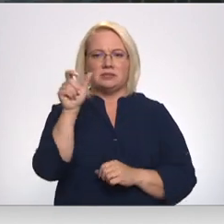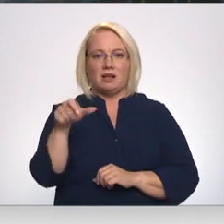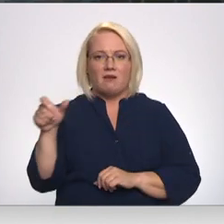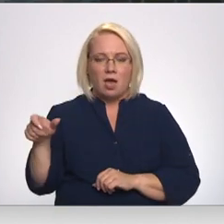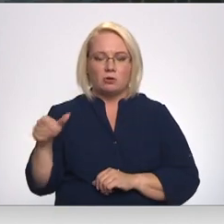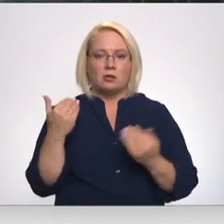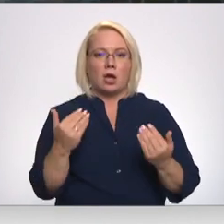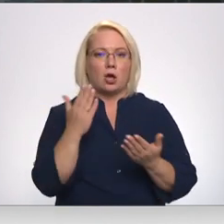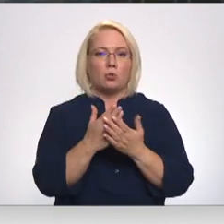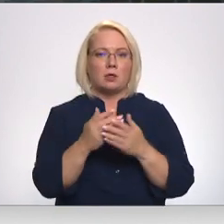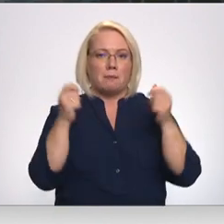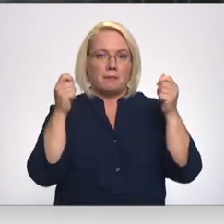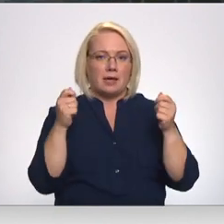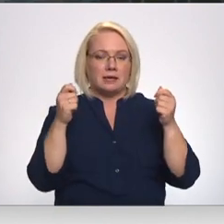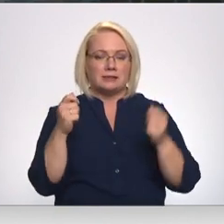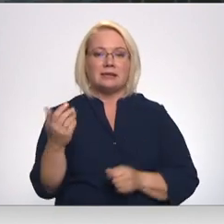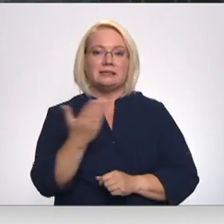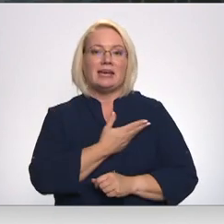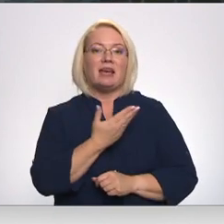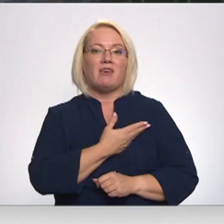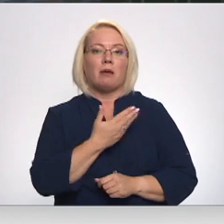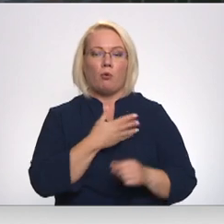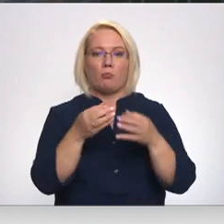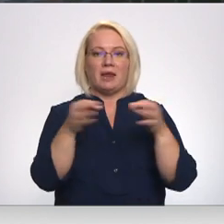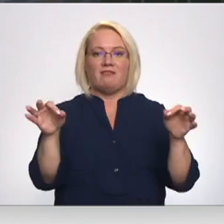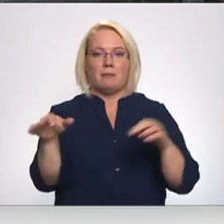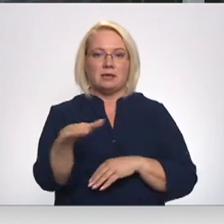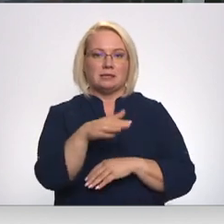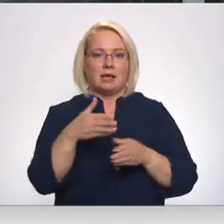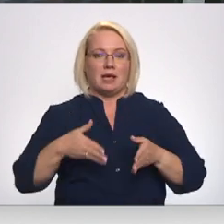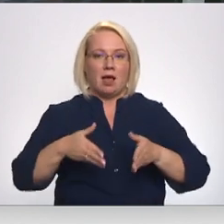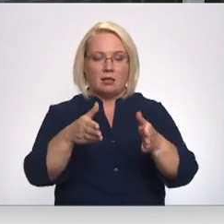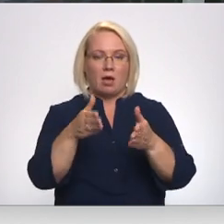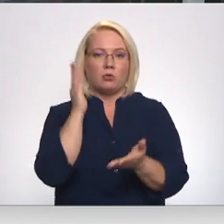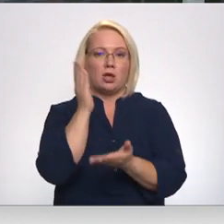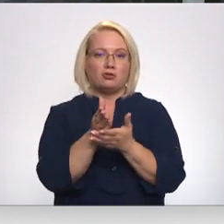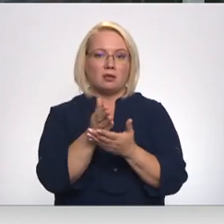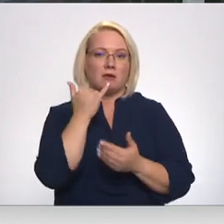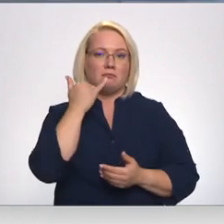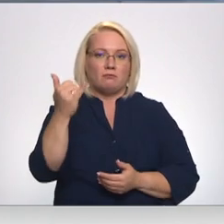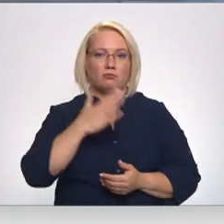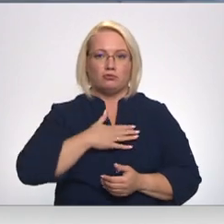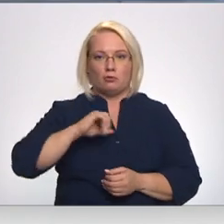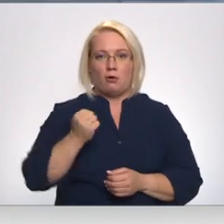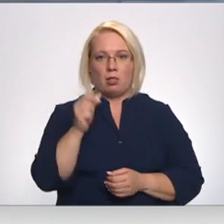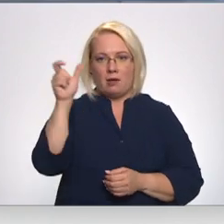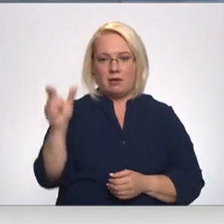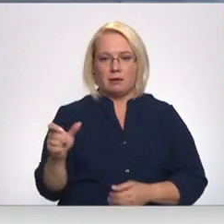norisinās pikets dzīvību Brīvības ielai. Un tiešraidē sazināmies ar kolēģi Madaru Līcīti.